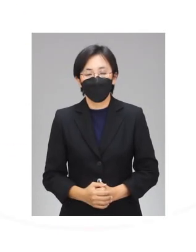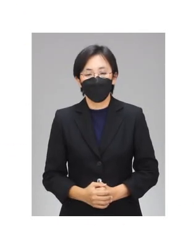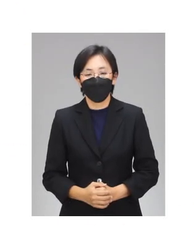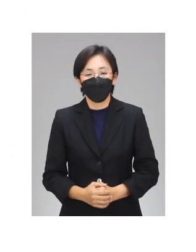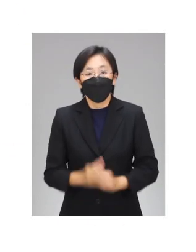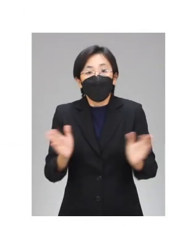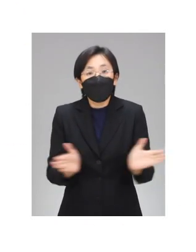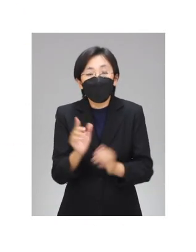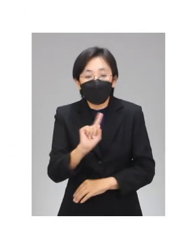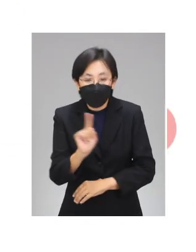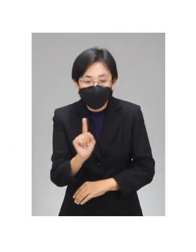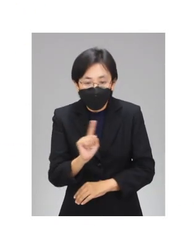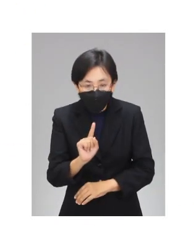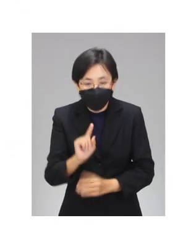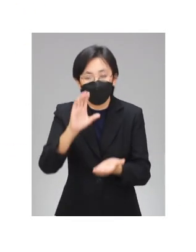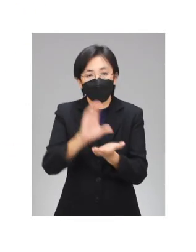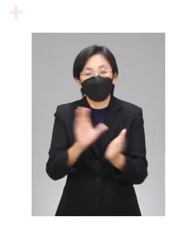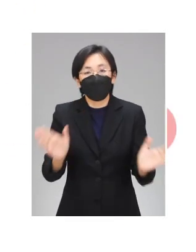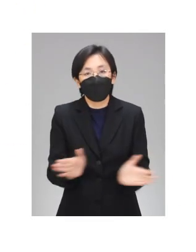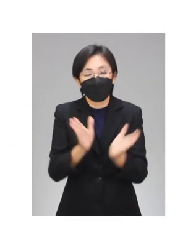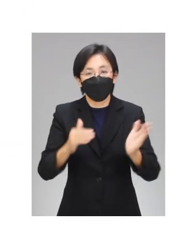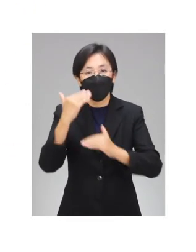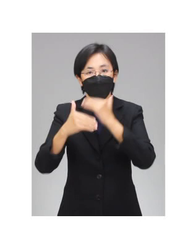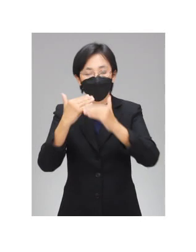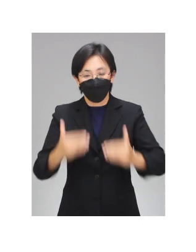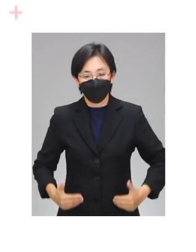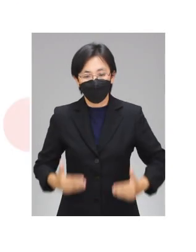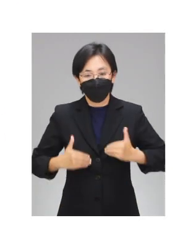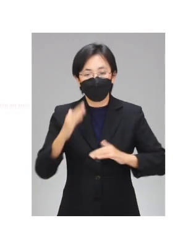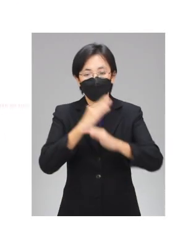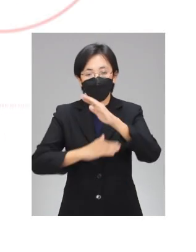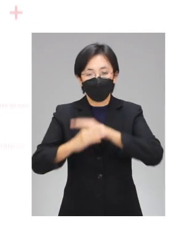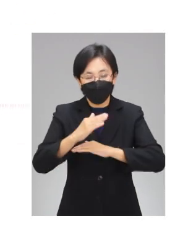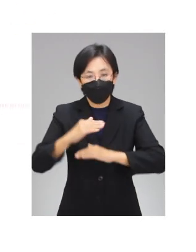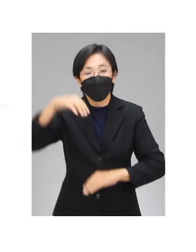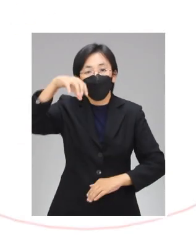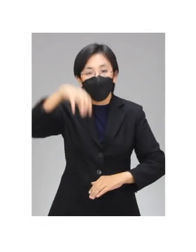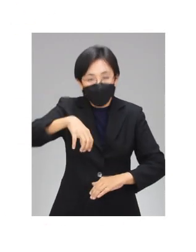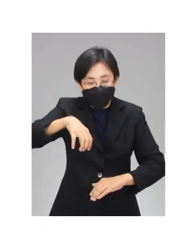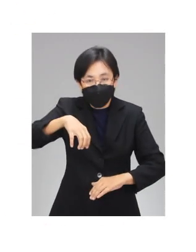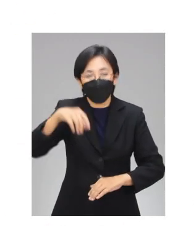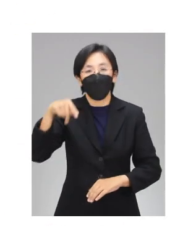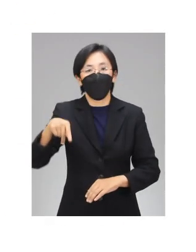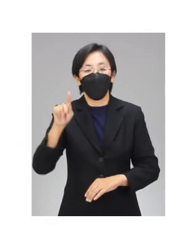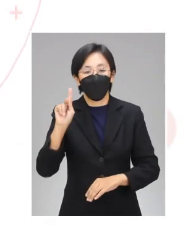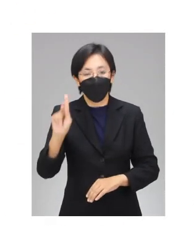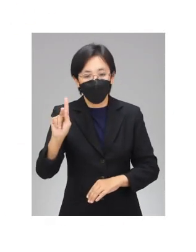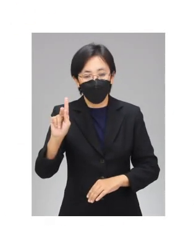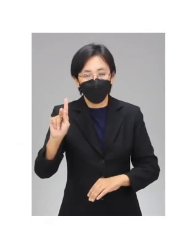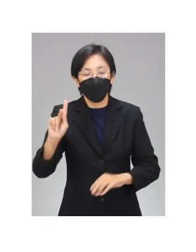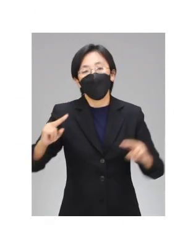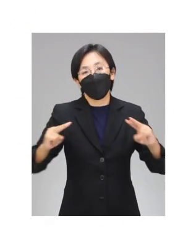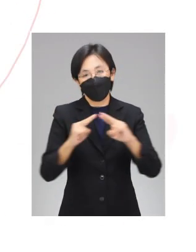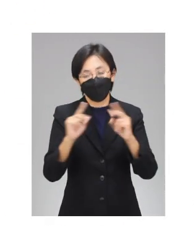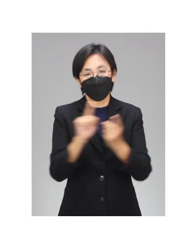สนับสนุนการผลิตโดยกองทุนส่งเสริมและพัฒนาคุณภาพชีวิตคนพิการกรมส่งเสริมและพัฒนาคุณภาพชีวิตคนพิ